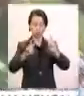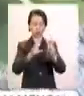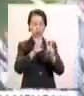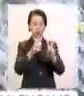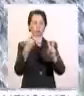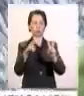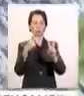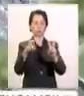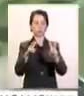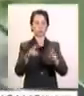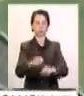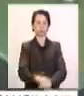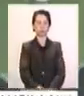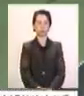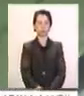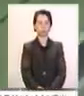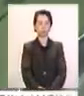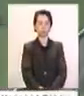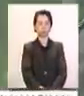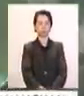2012.